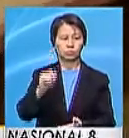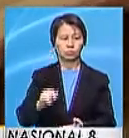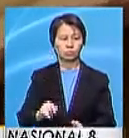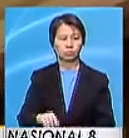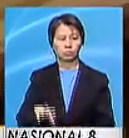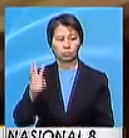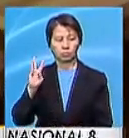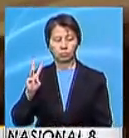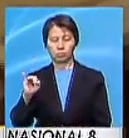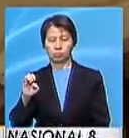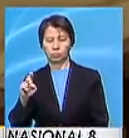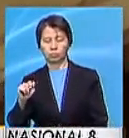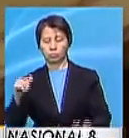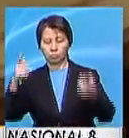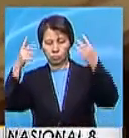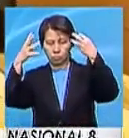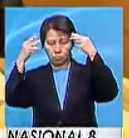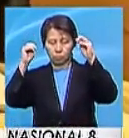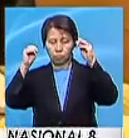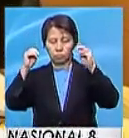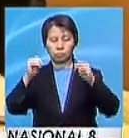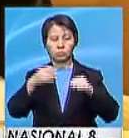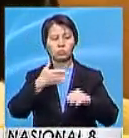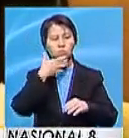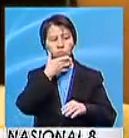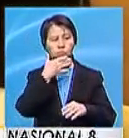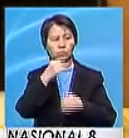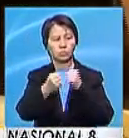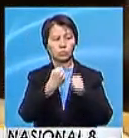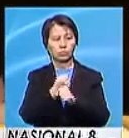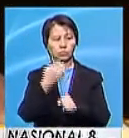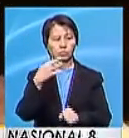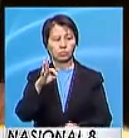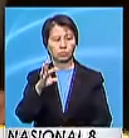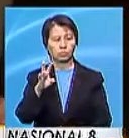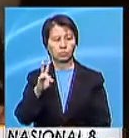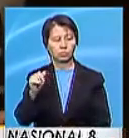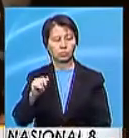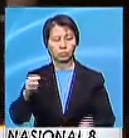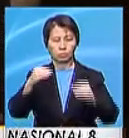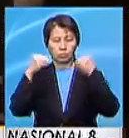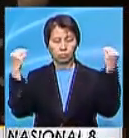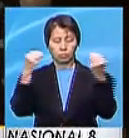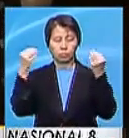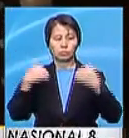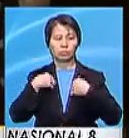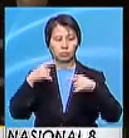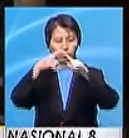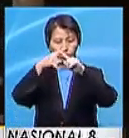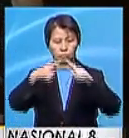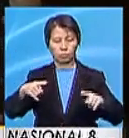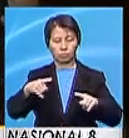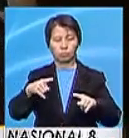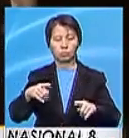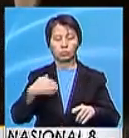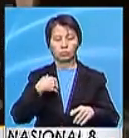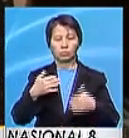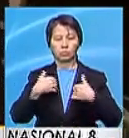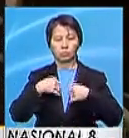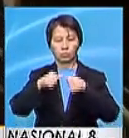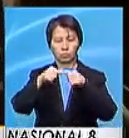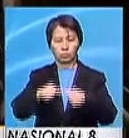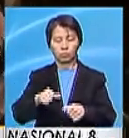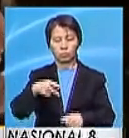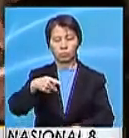William Pitt ialah Perdana Menteri Britain paling muda dalam tahun 1783. Majlis yang berlangsung di Dewan Thomas Gray yang pernah didiami